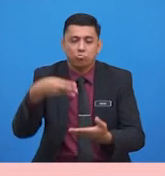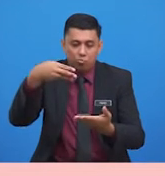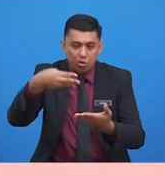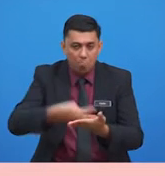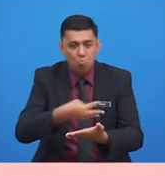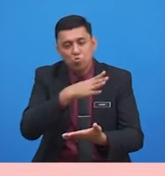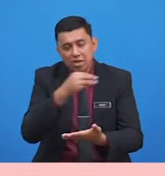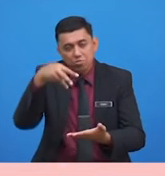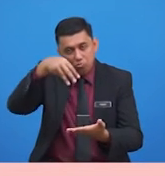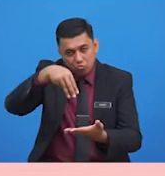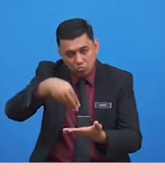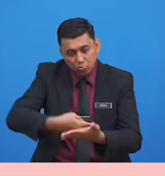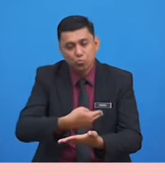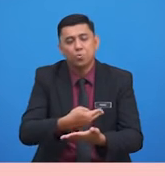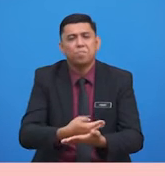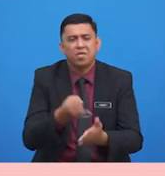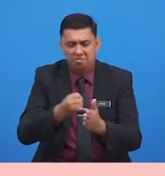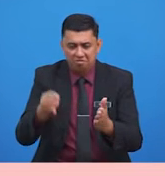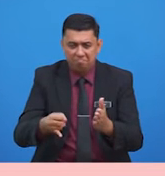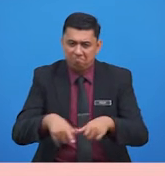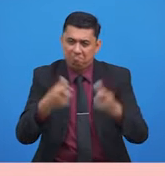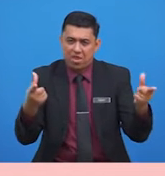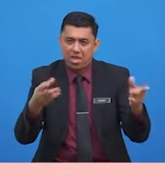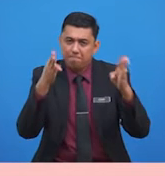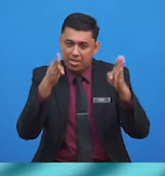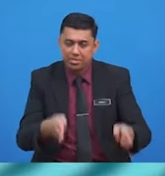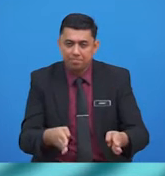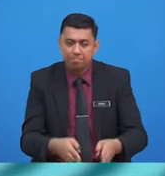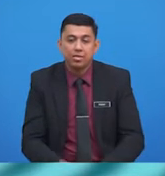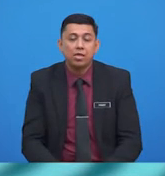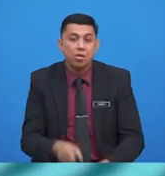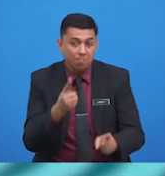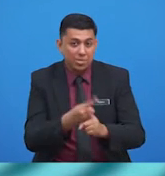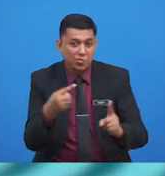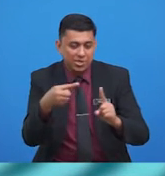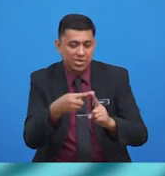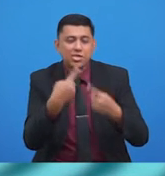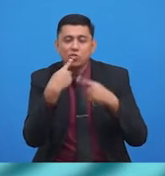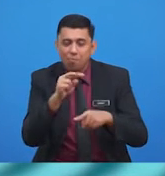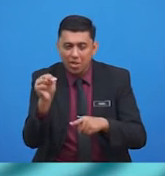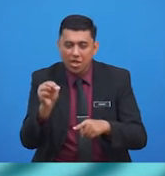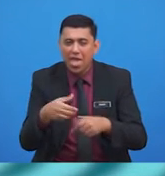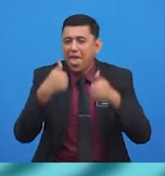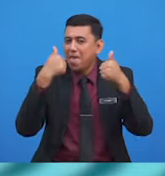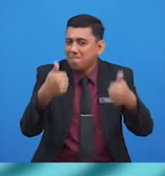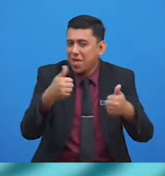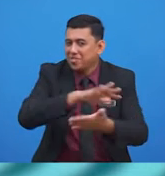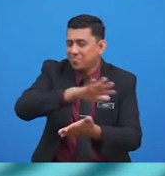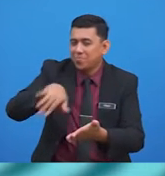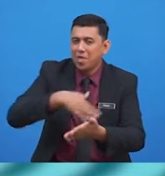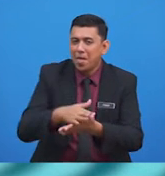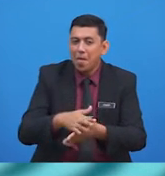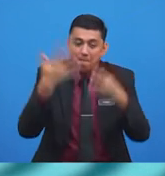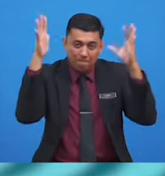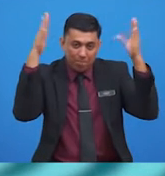dan sudu untuk jiran yang berlainan bangsa. Betul ke jawapan murid-murid? Hebat semua.